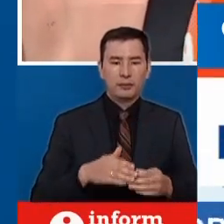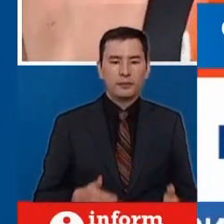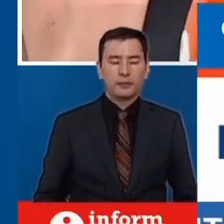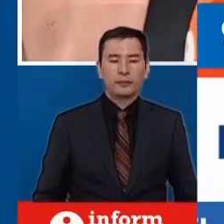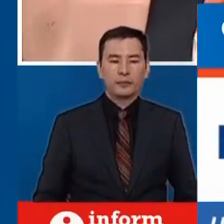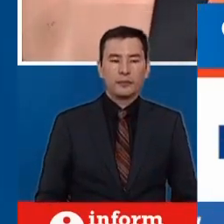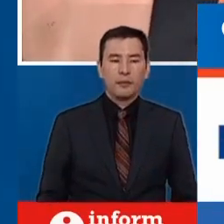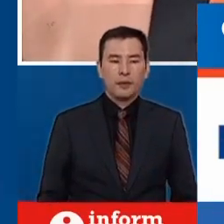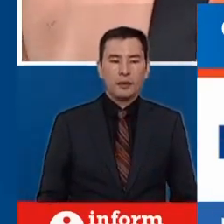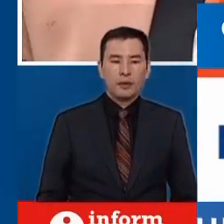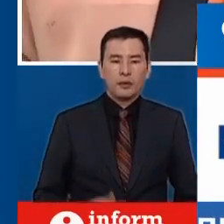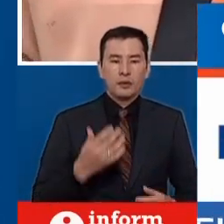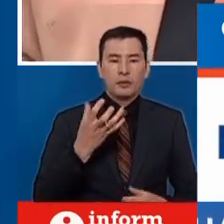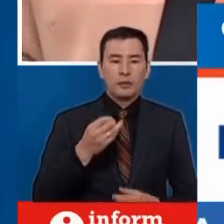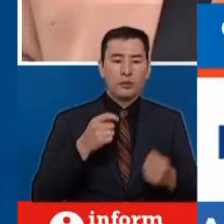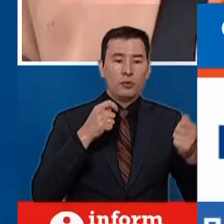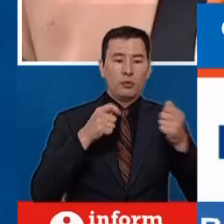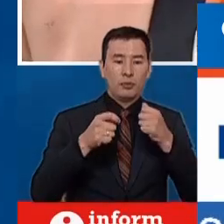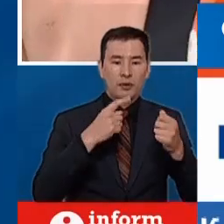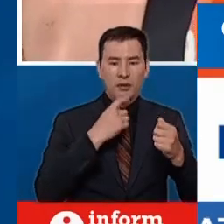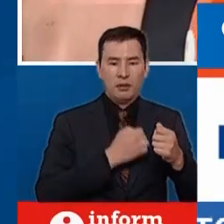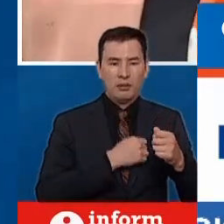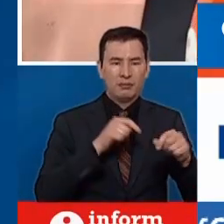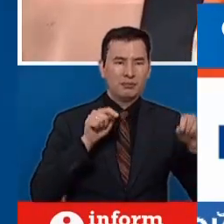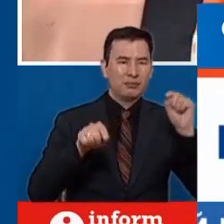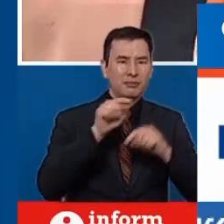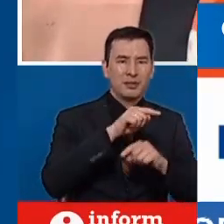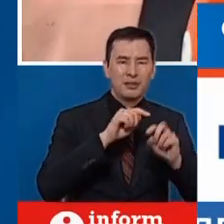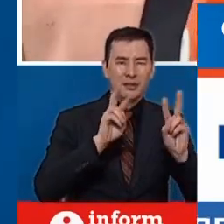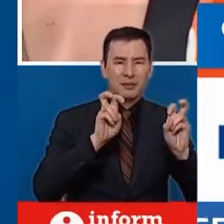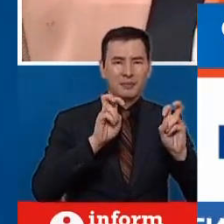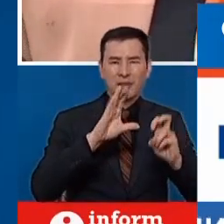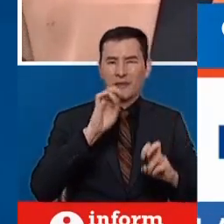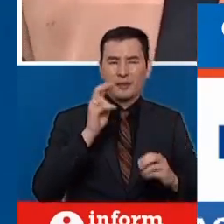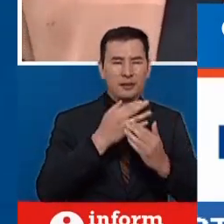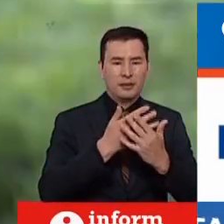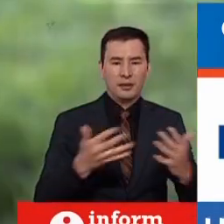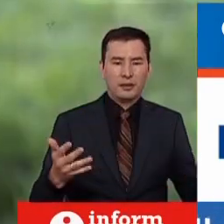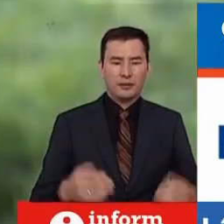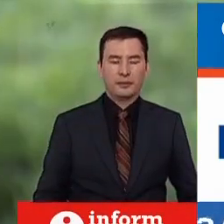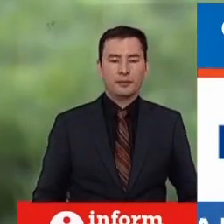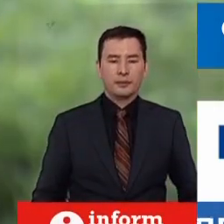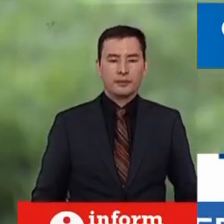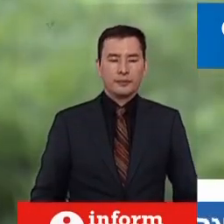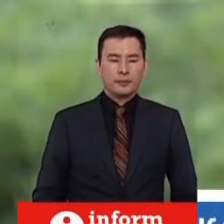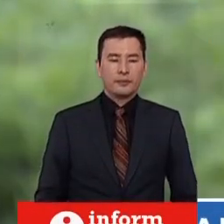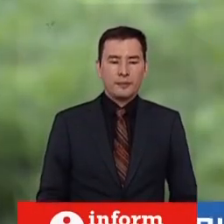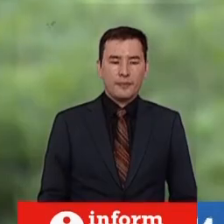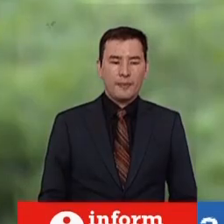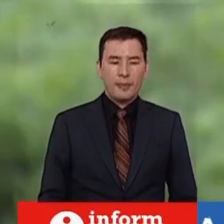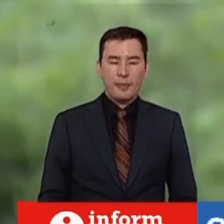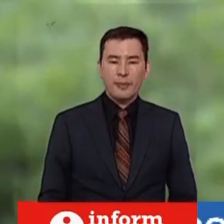соединениях а также управление войсками в различных видах боевых действий Габдуллина Влад Шишко